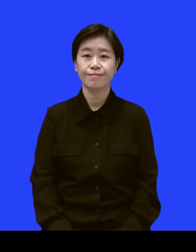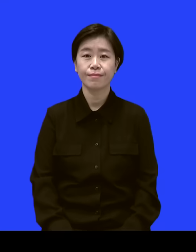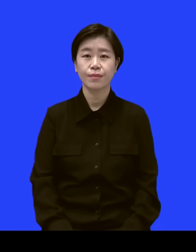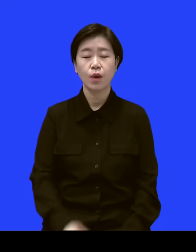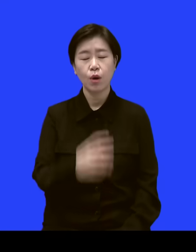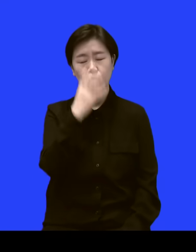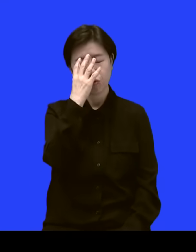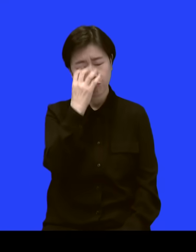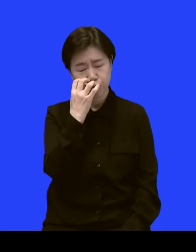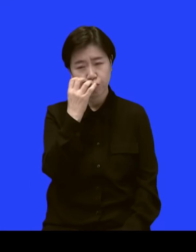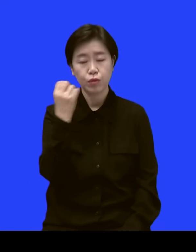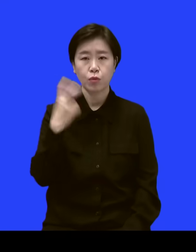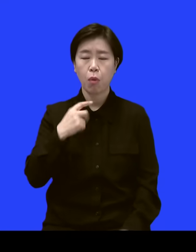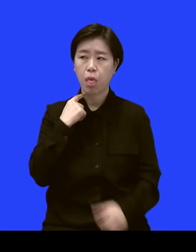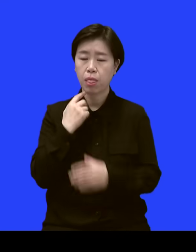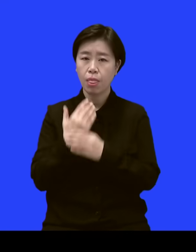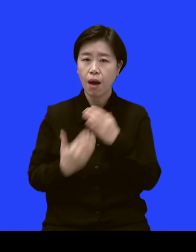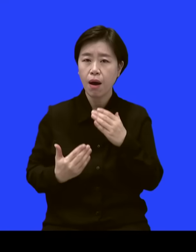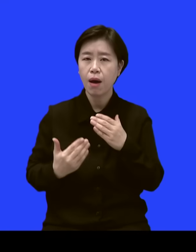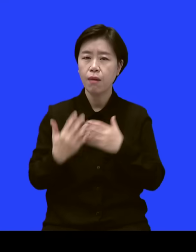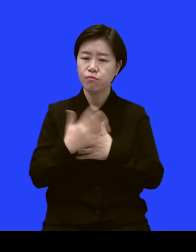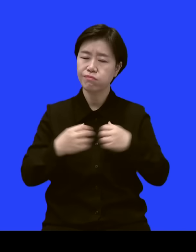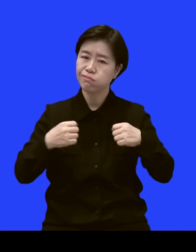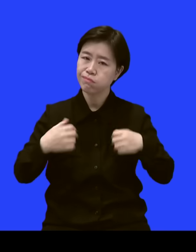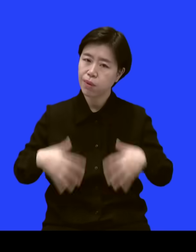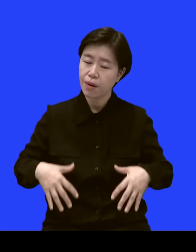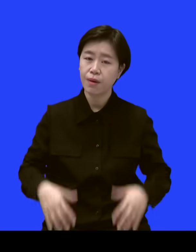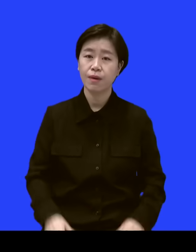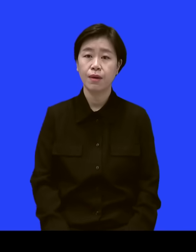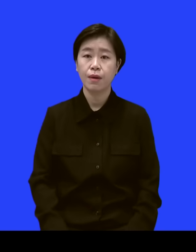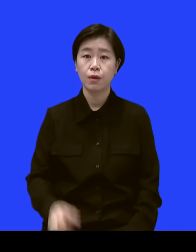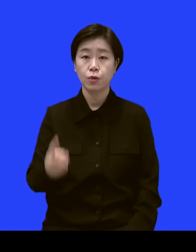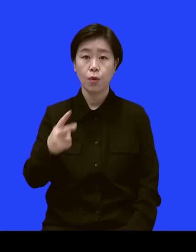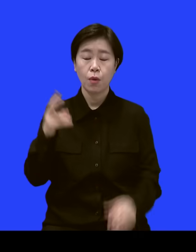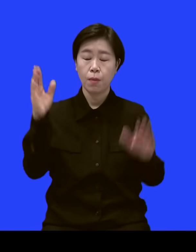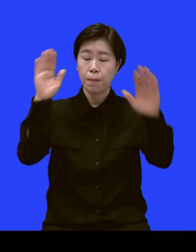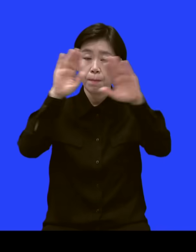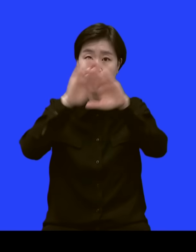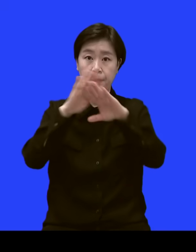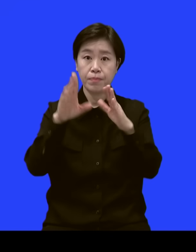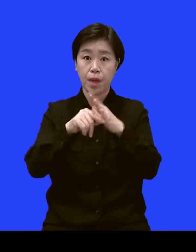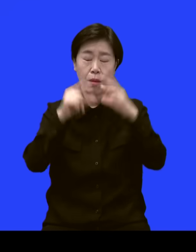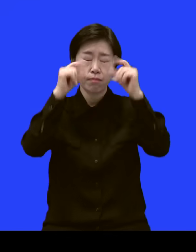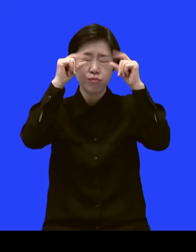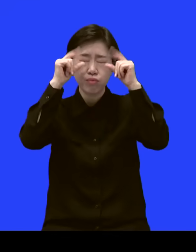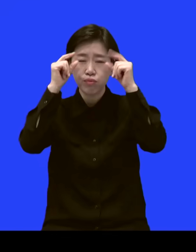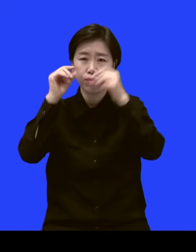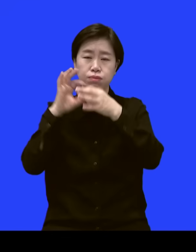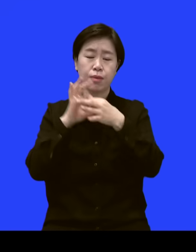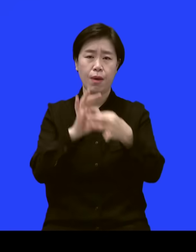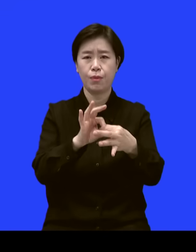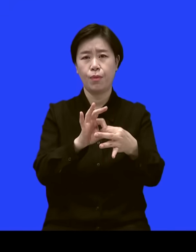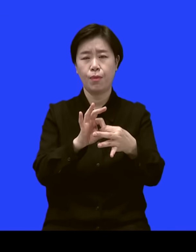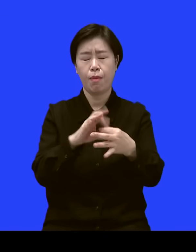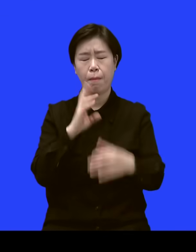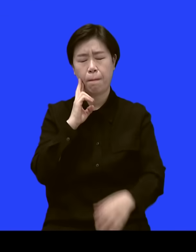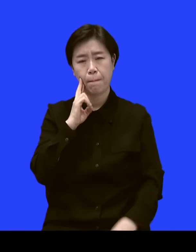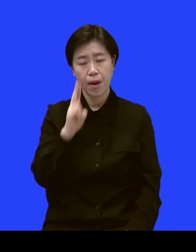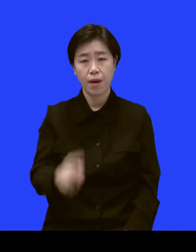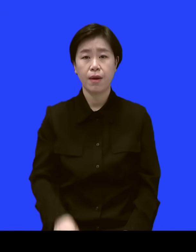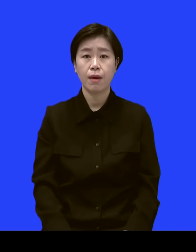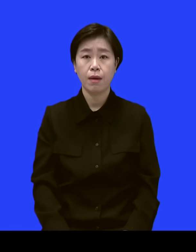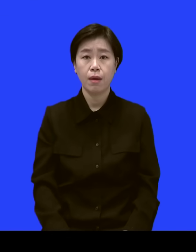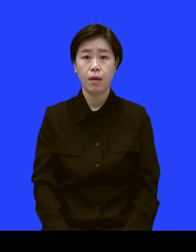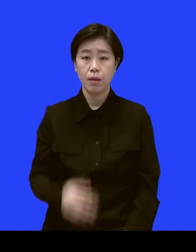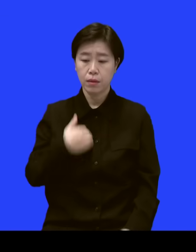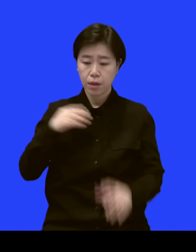우울증, 네. 무기력증, 예. 그리고 불면증이 정말 심해지기 시작했어요. 이러면 잠 못 자지. 네,